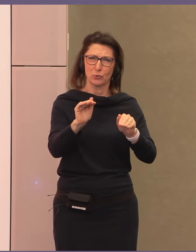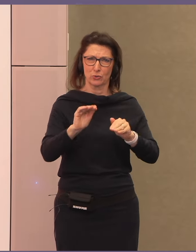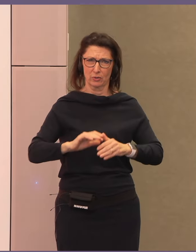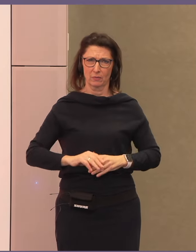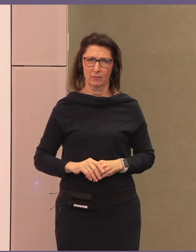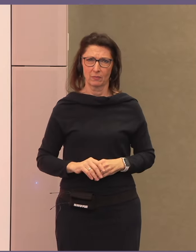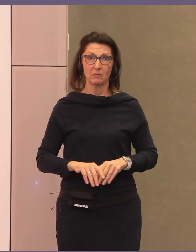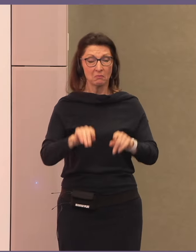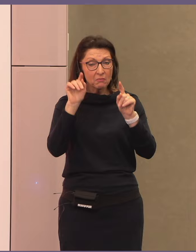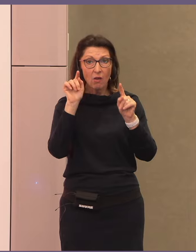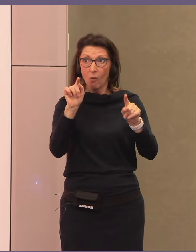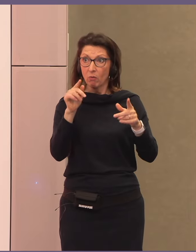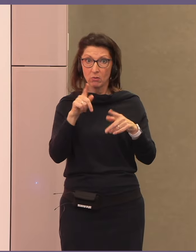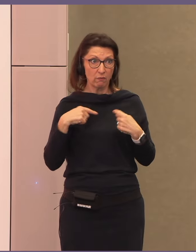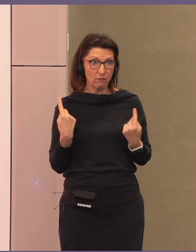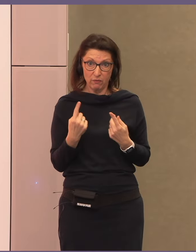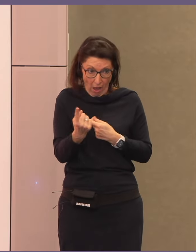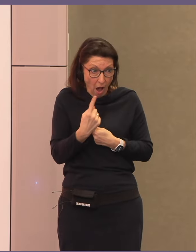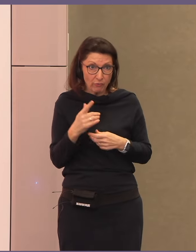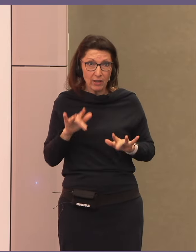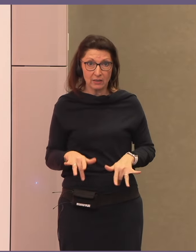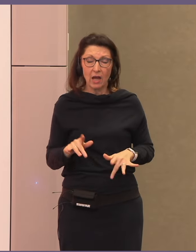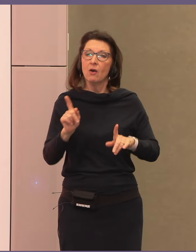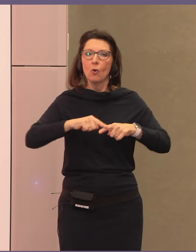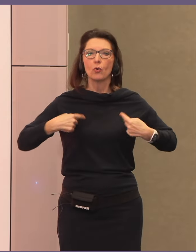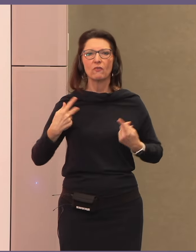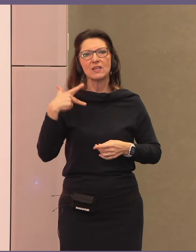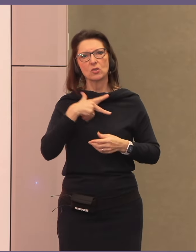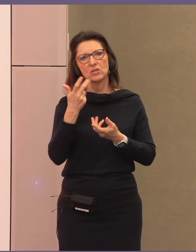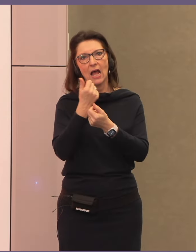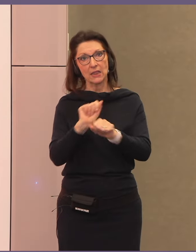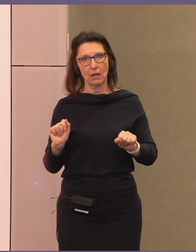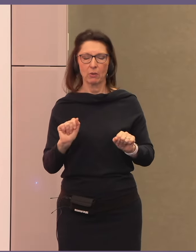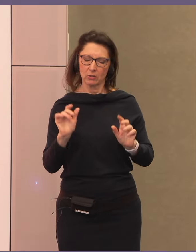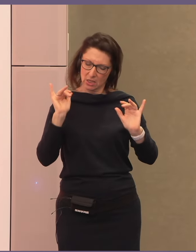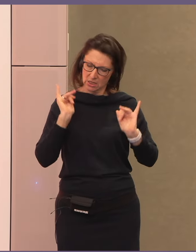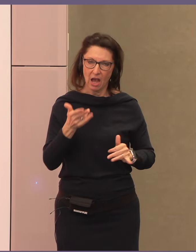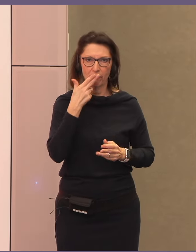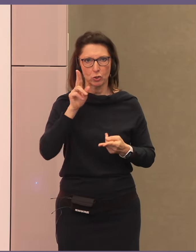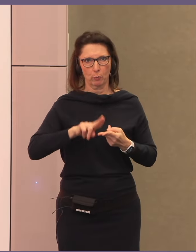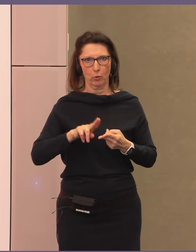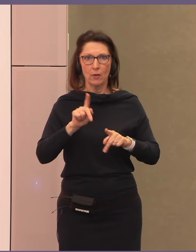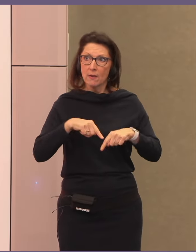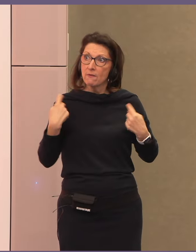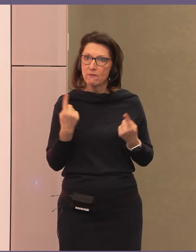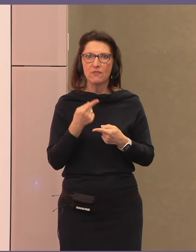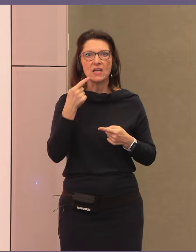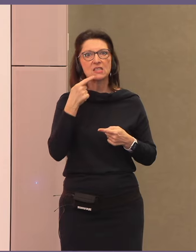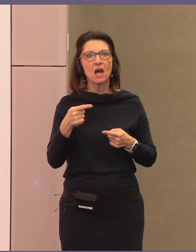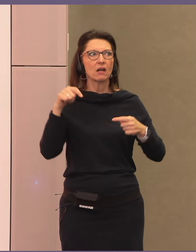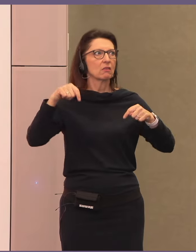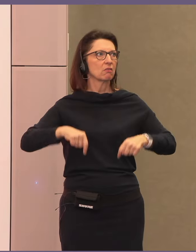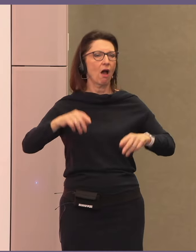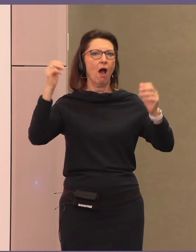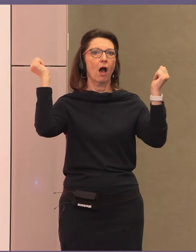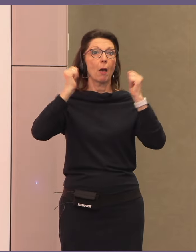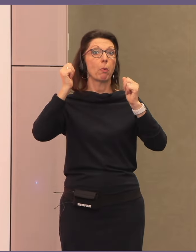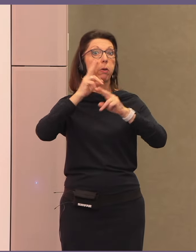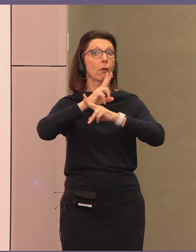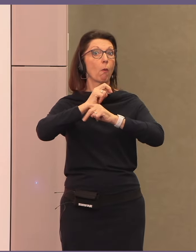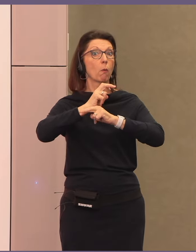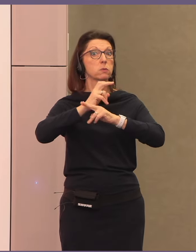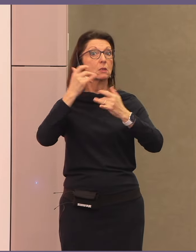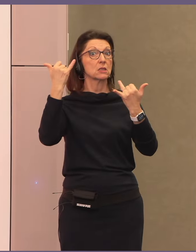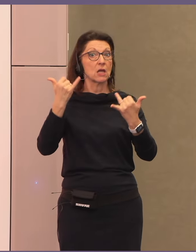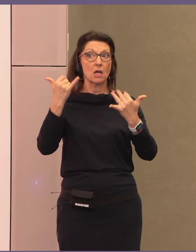Und das ist der Auftrag und das Versprechen, das wir als Sozialdemokratie auch abgeben. Wenn wir davon sprechen, was wir in dieser Republik auch tatsächlich wieder